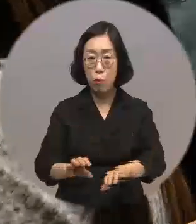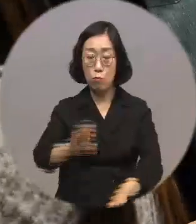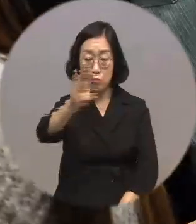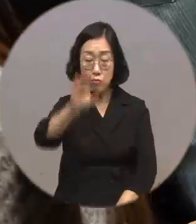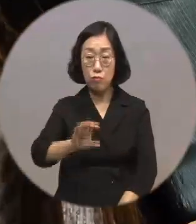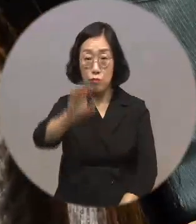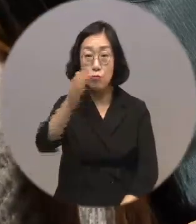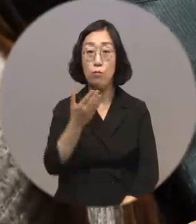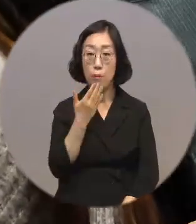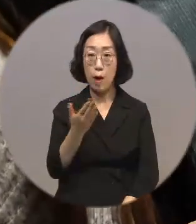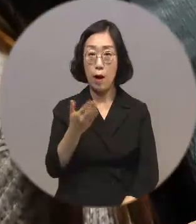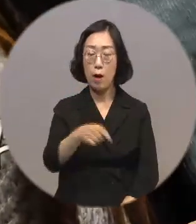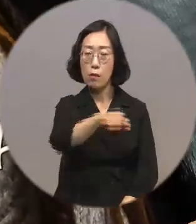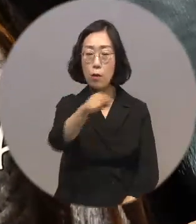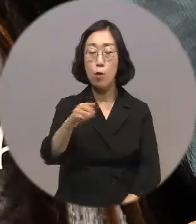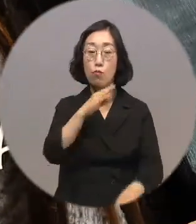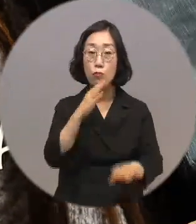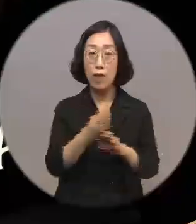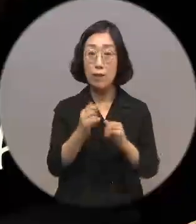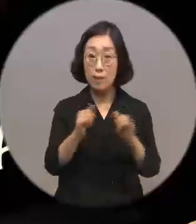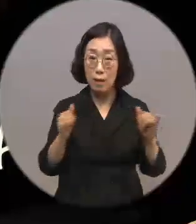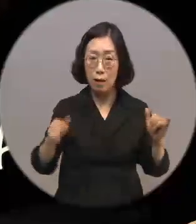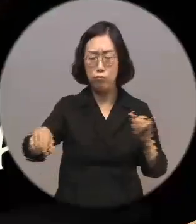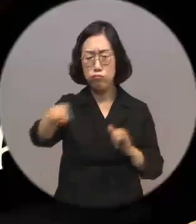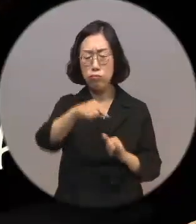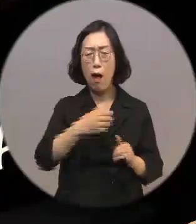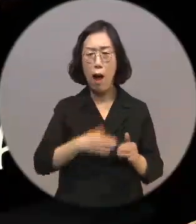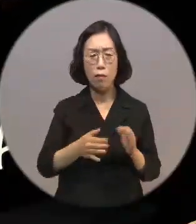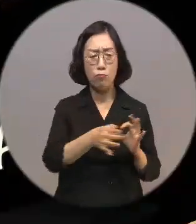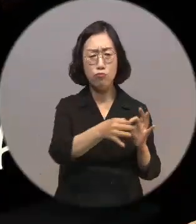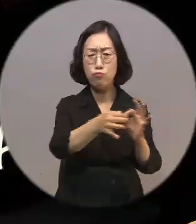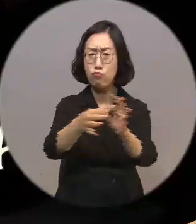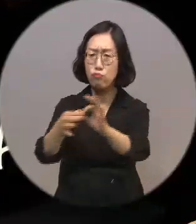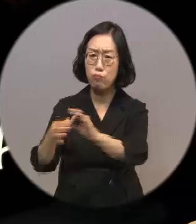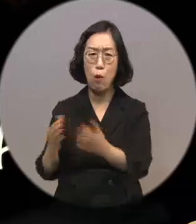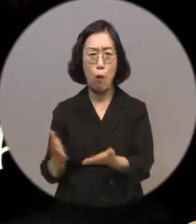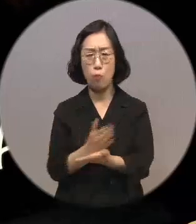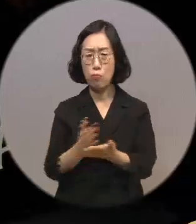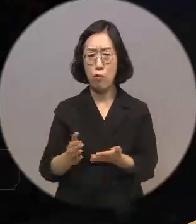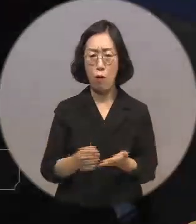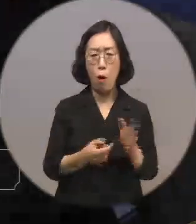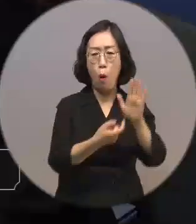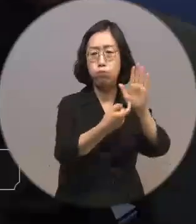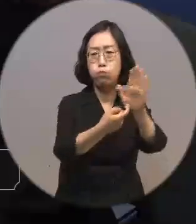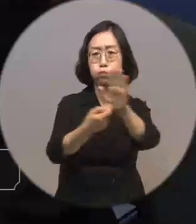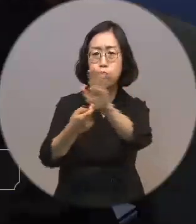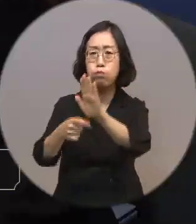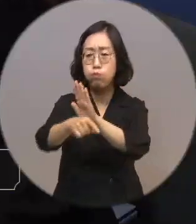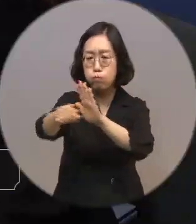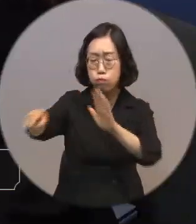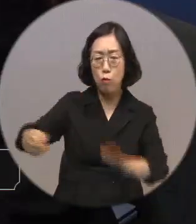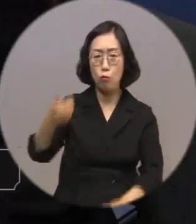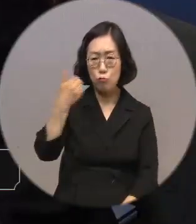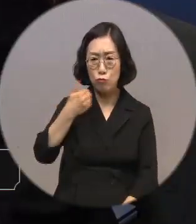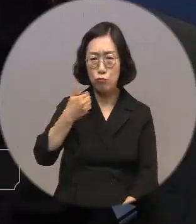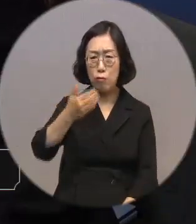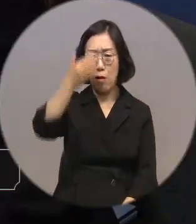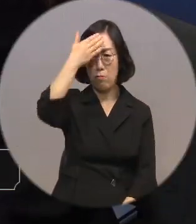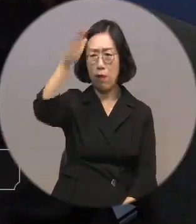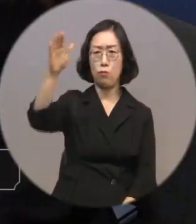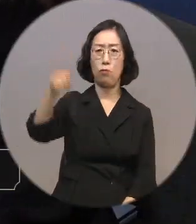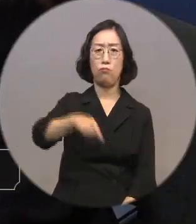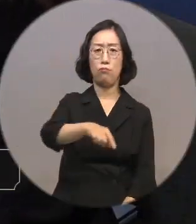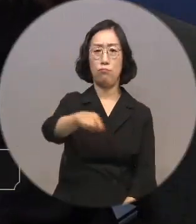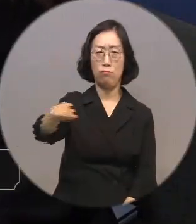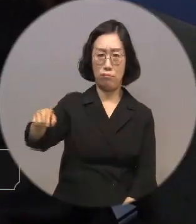보면 그분들이 가장 가지고 있지 않은 게 네트워크거든요. 어디서부터 누구에게 알려야 될지 창업가나 취업하신 분들의 사례를 또